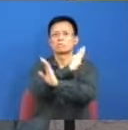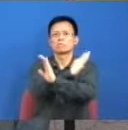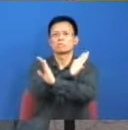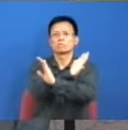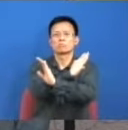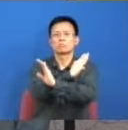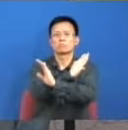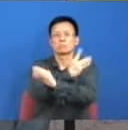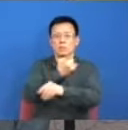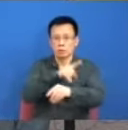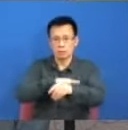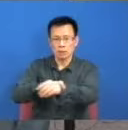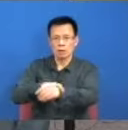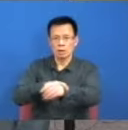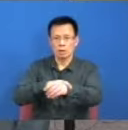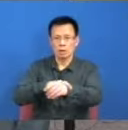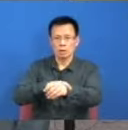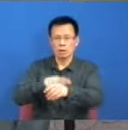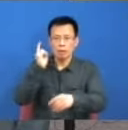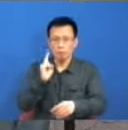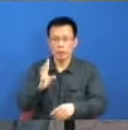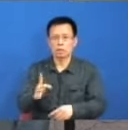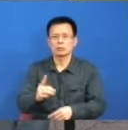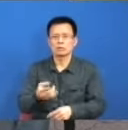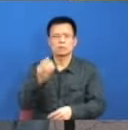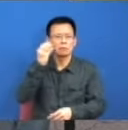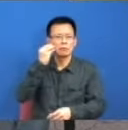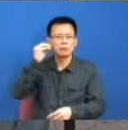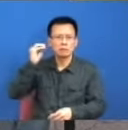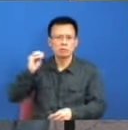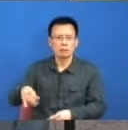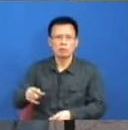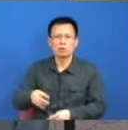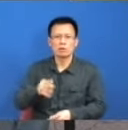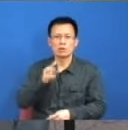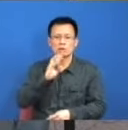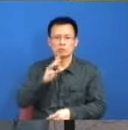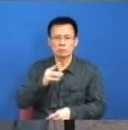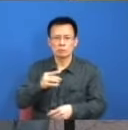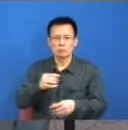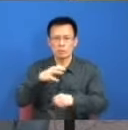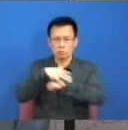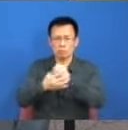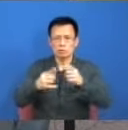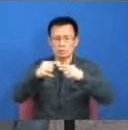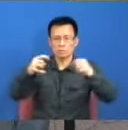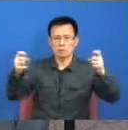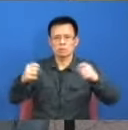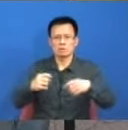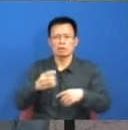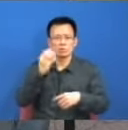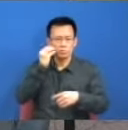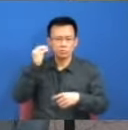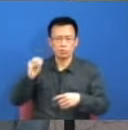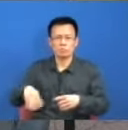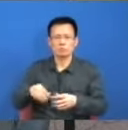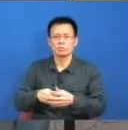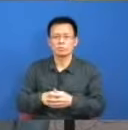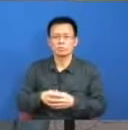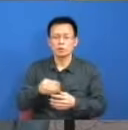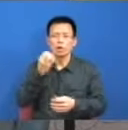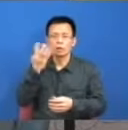其實都幾醜嘅一件事嚟嘅。對於香港一個即係相對即係自由嘅國際城市嚟講， 係。我就覺得好似阿